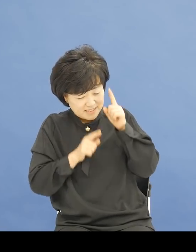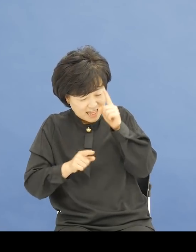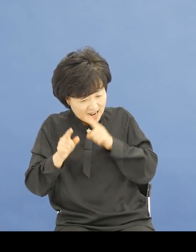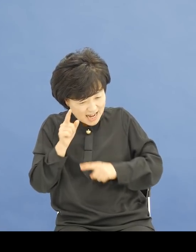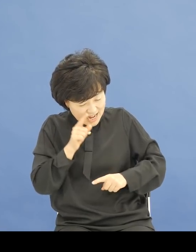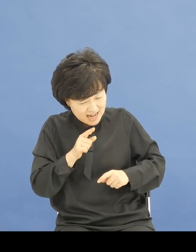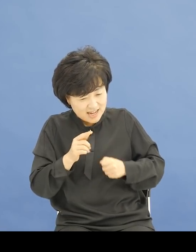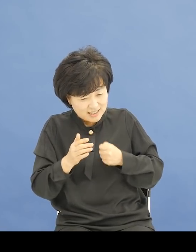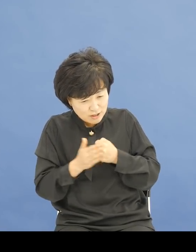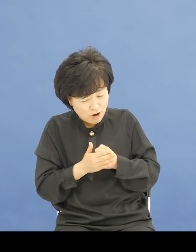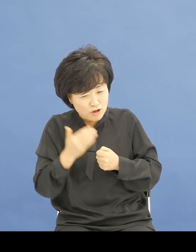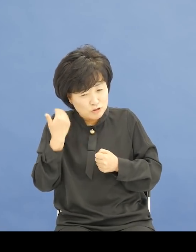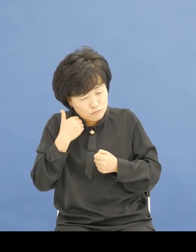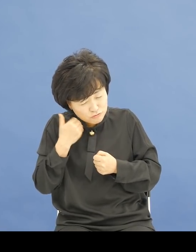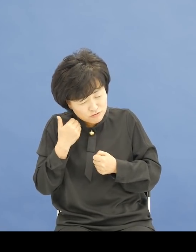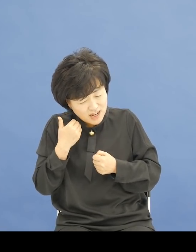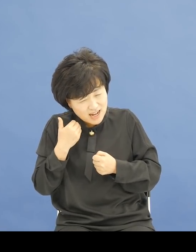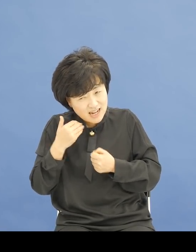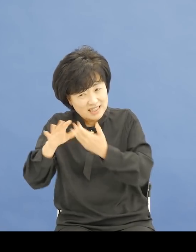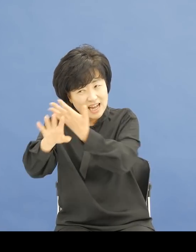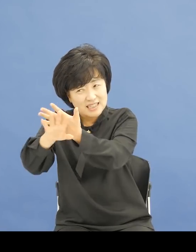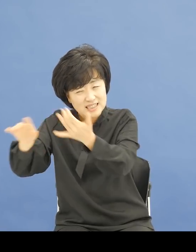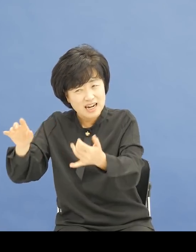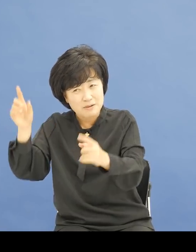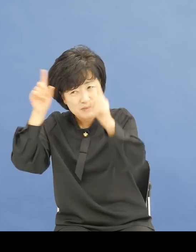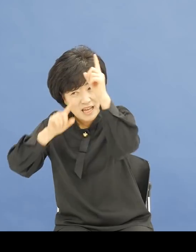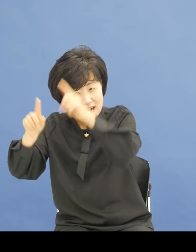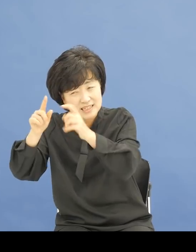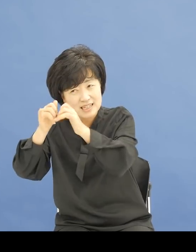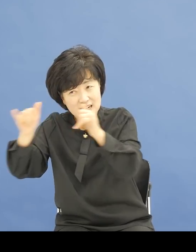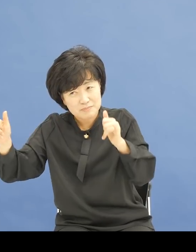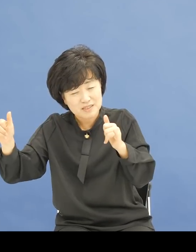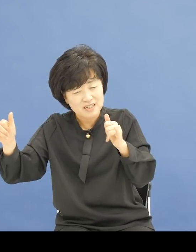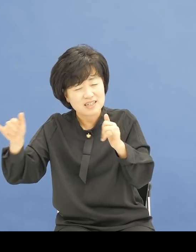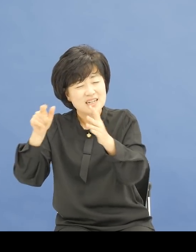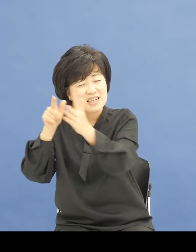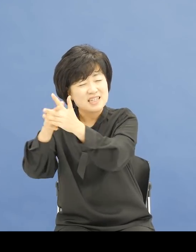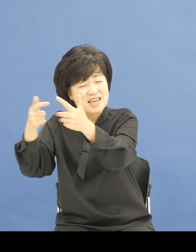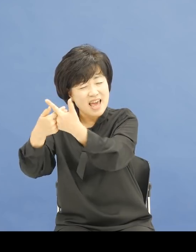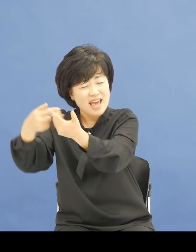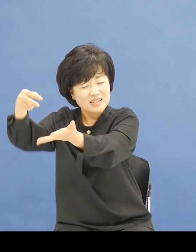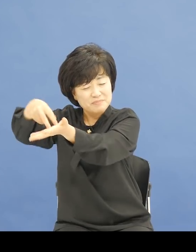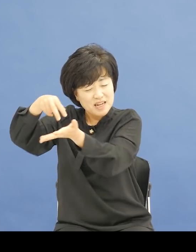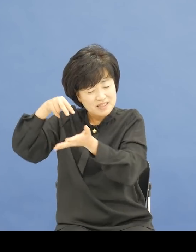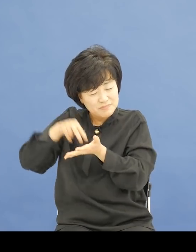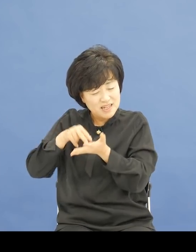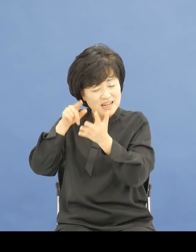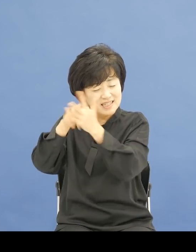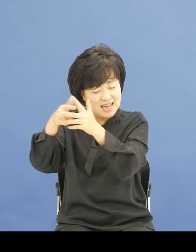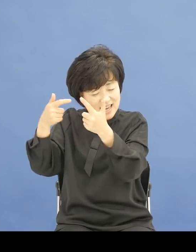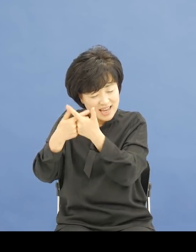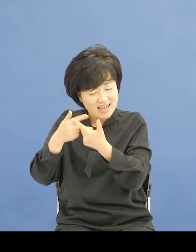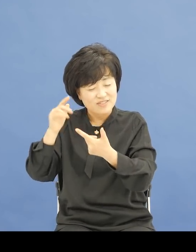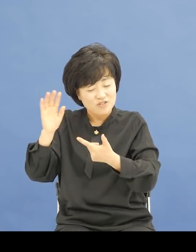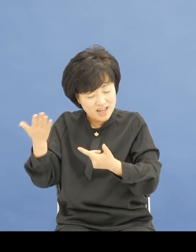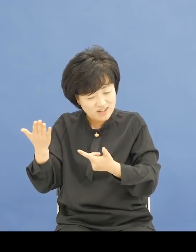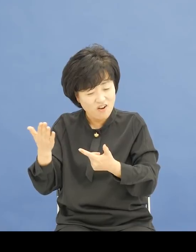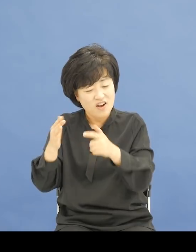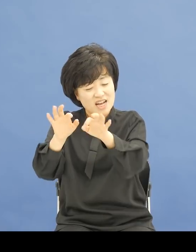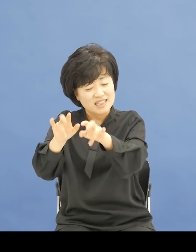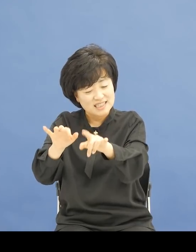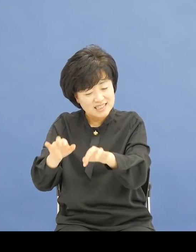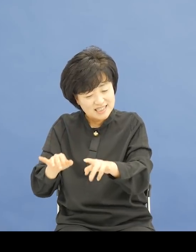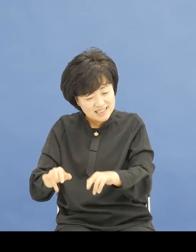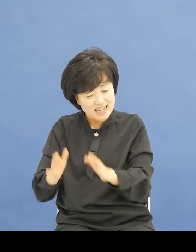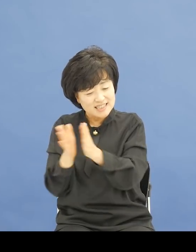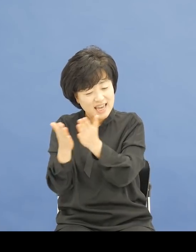그리고 누군가에게 이렇게 당하는 그 입장의 사람들의 심정을 이해할 수가 있게 됐다고 그래서 그런 스토리가 만들어진 것 같다